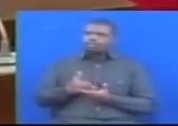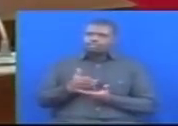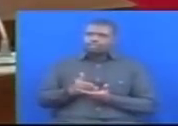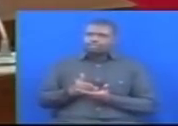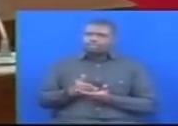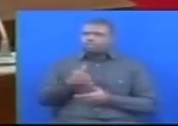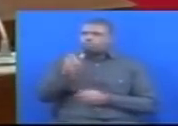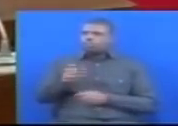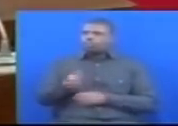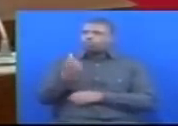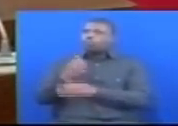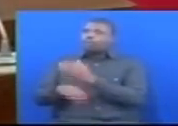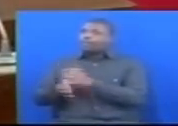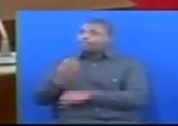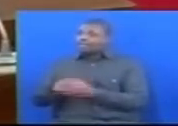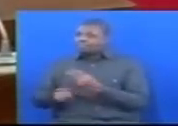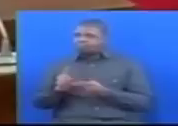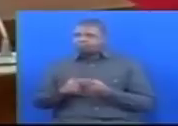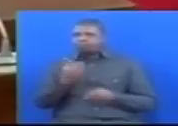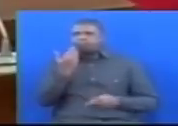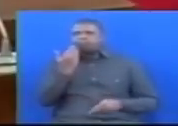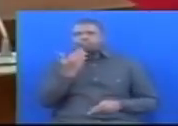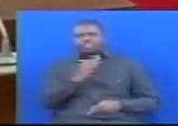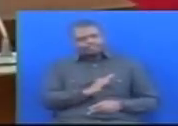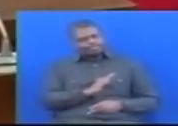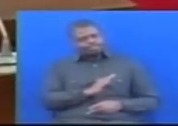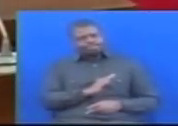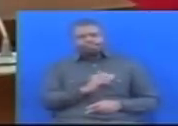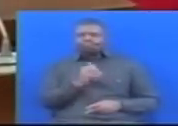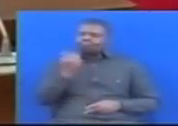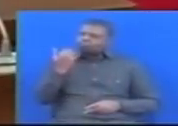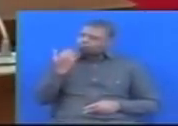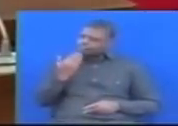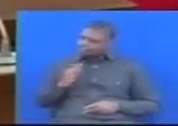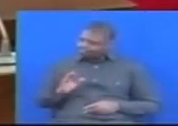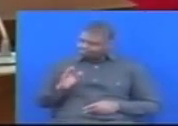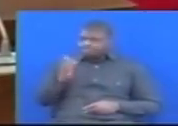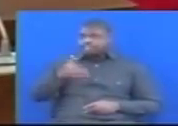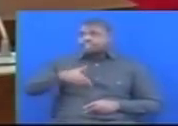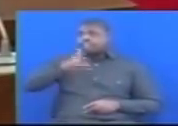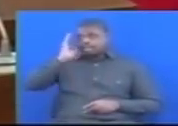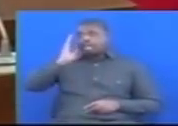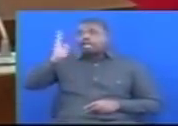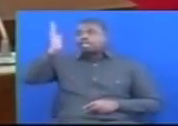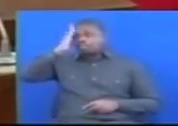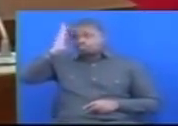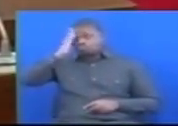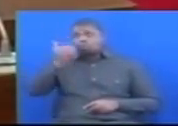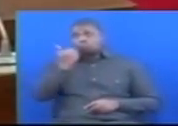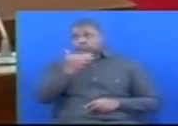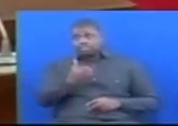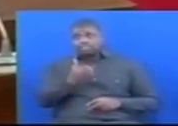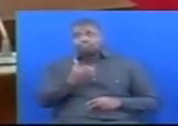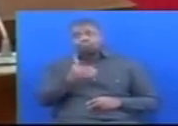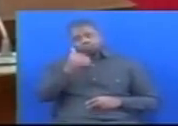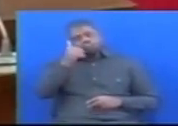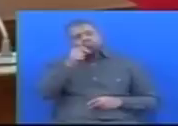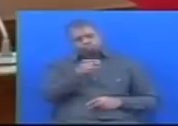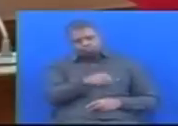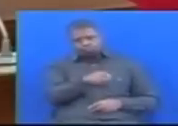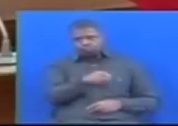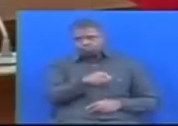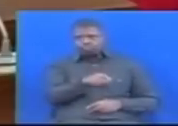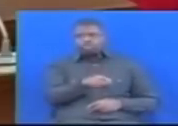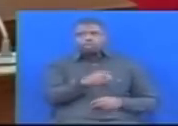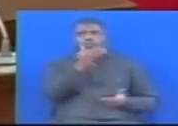swala la watu wenye ulemavu ni muhimu sana na serikali inatambua na kulipa kipaumbele. Katika kuhakikisha kwamba